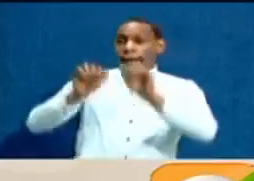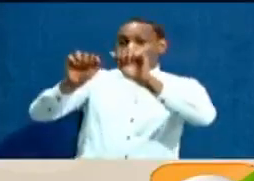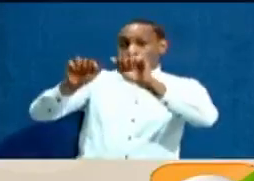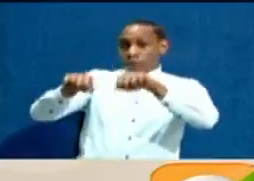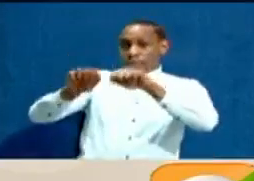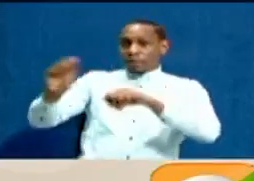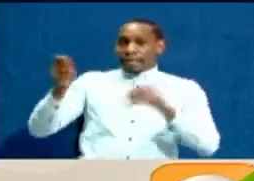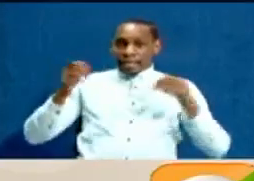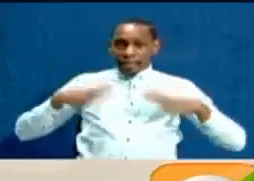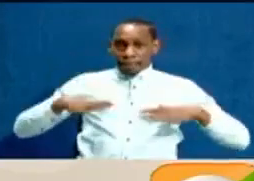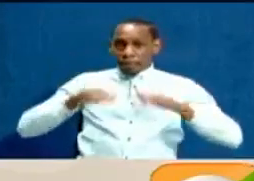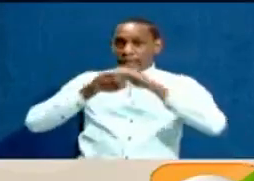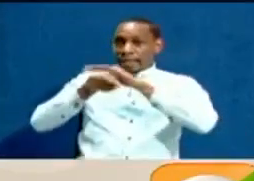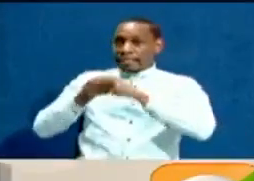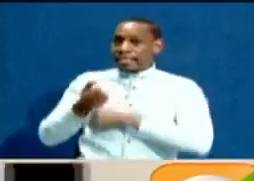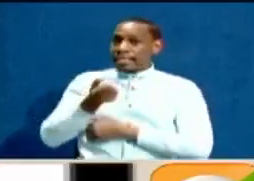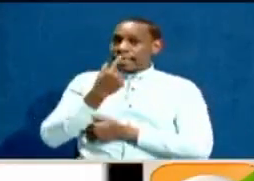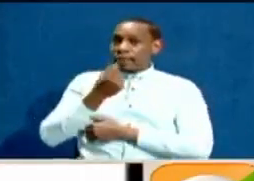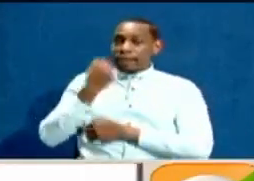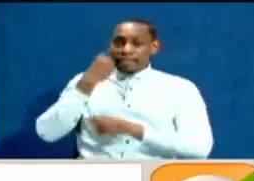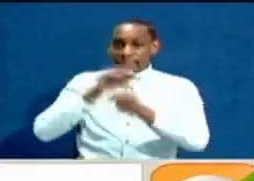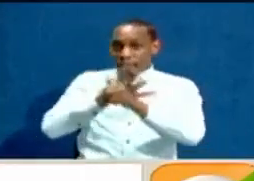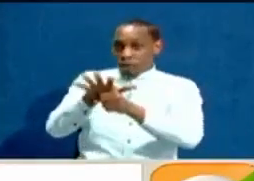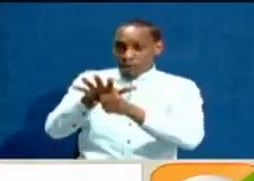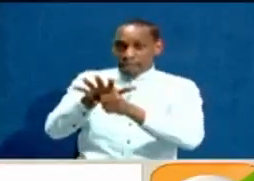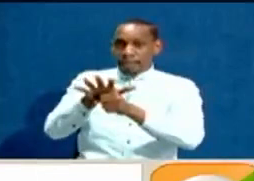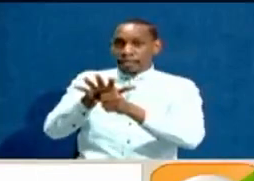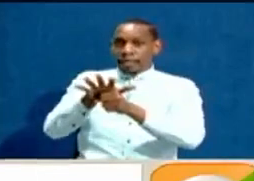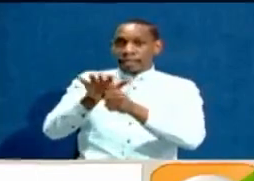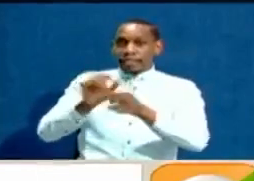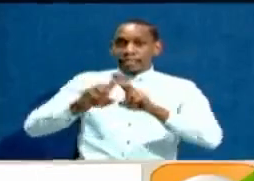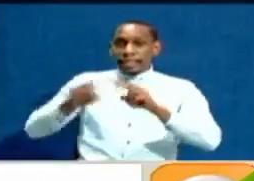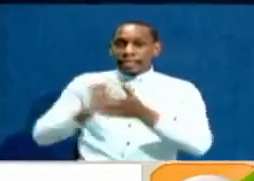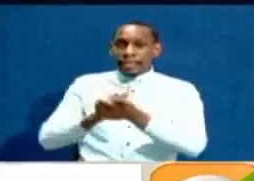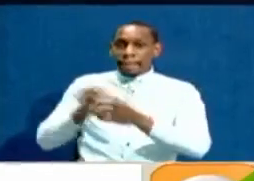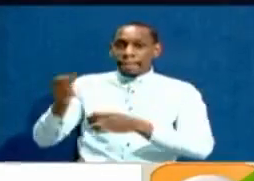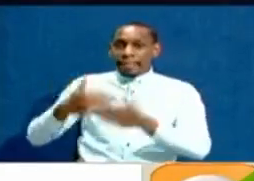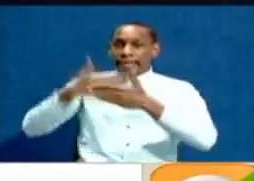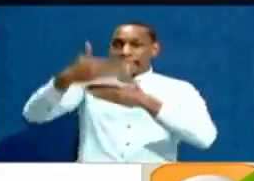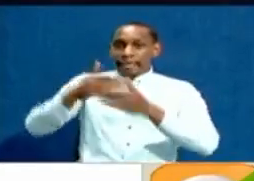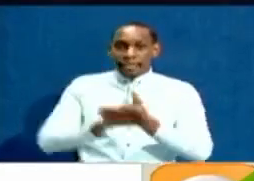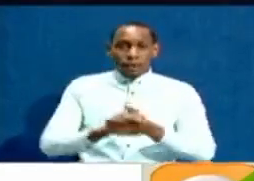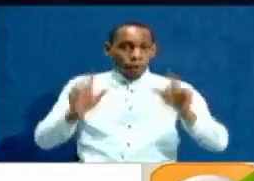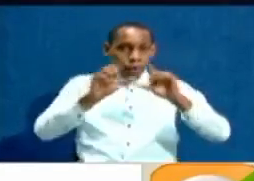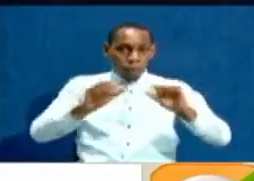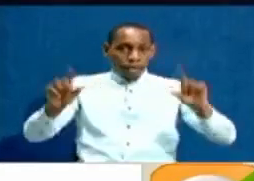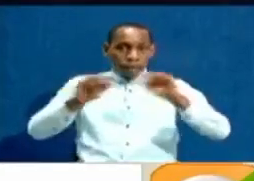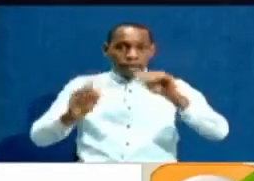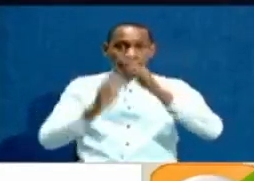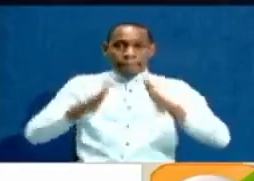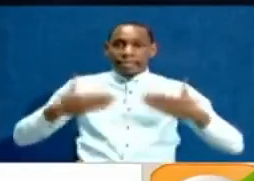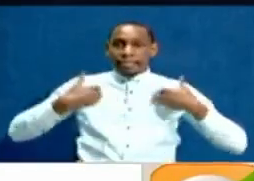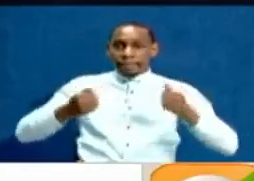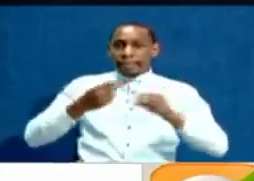Huenda baadhi ya Wakenya wakaanza kupata chanjo dhidi ya ugonjwa wa COVID-19 kuanzia mwezi ujao. Haya ni kwa mujibu wa Waziri